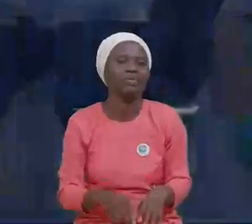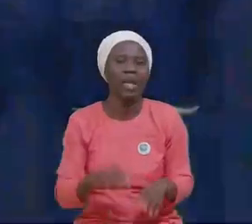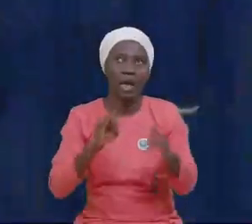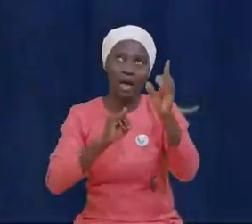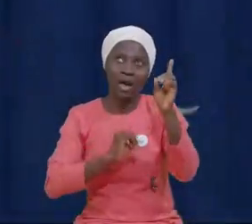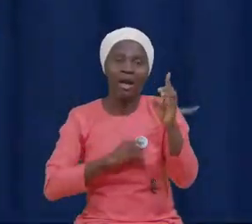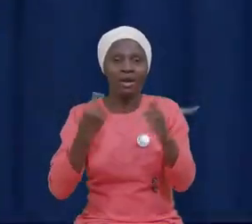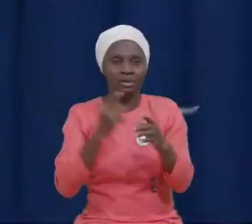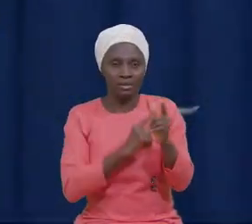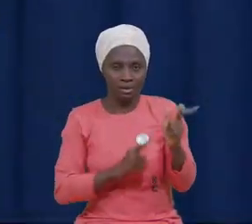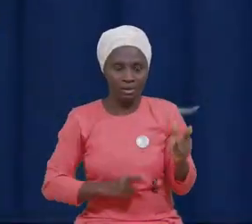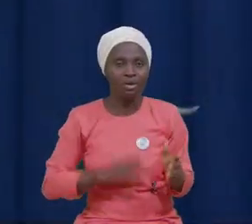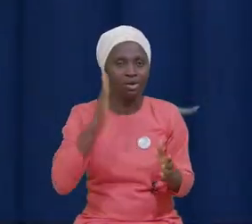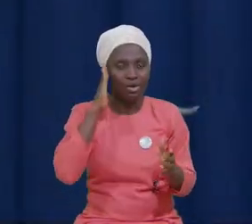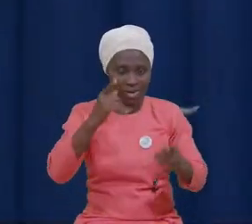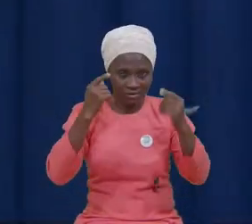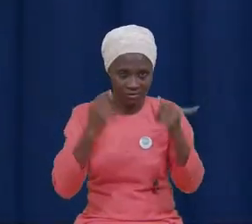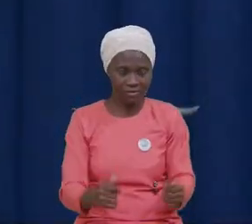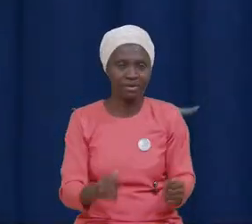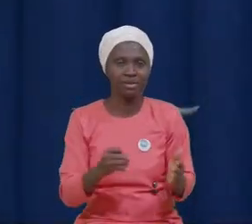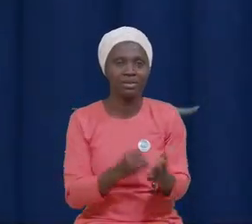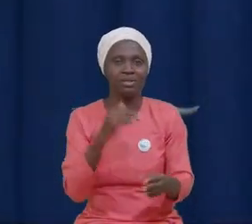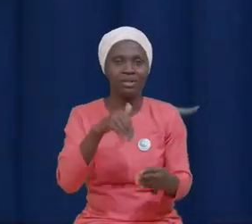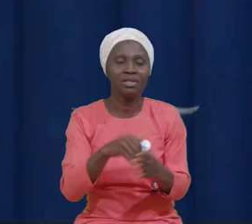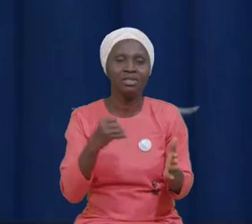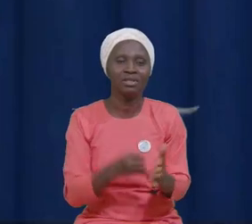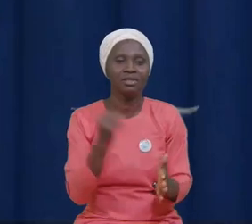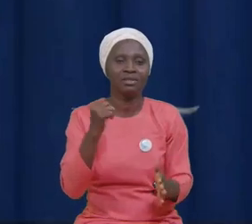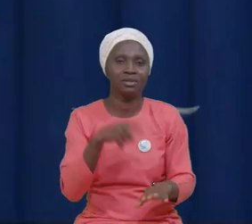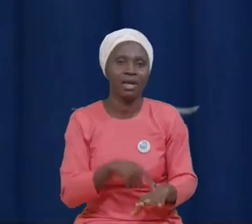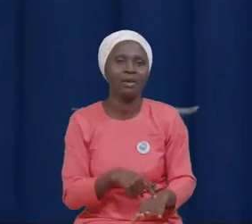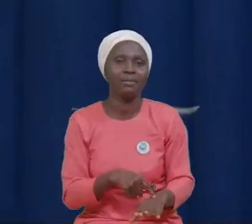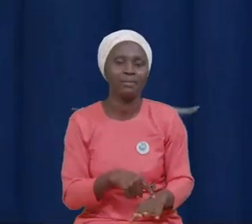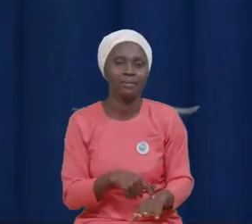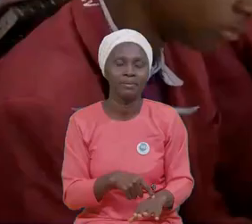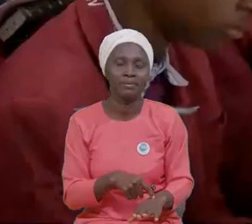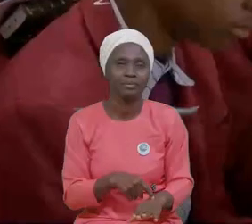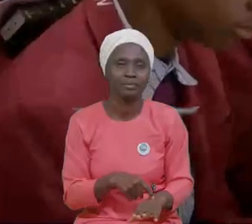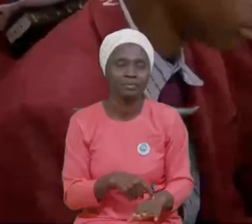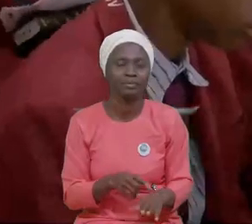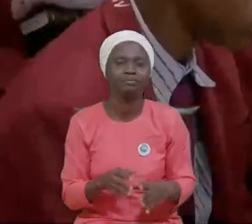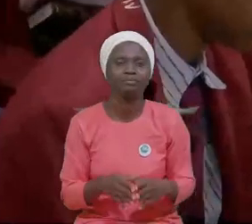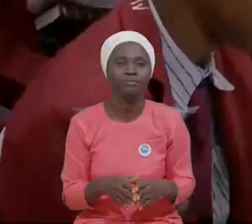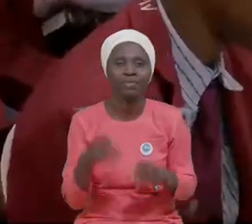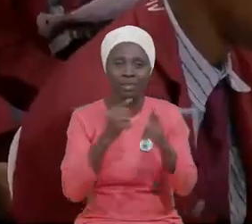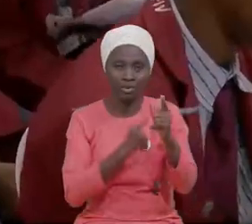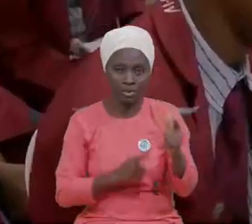le moindre une nation puissante, moi l'Éternel, je hâterai ces choses en leur temps.